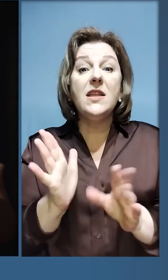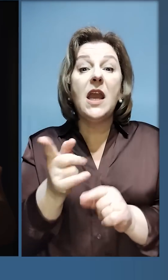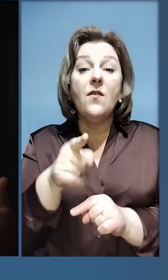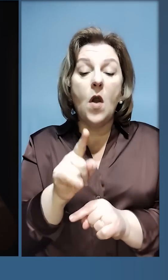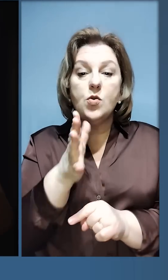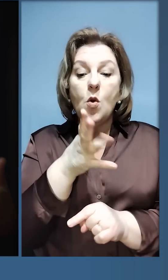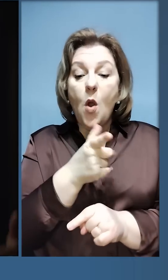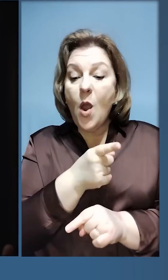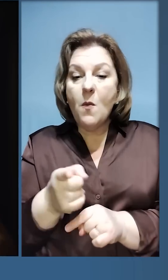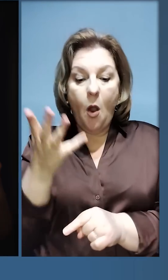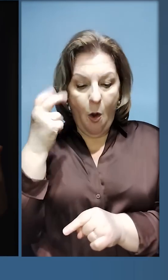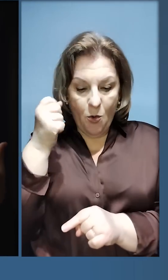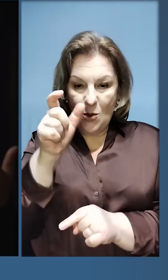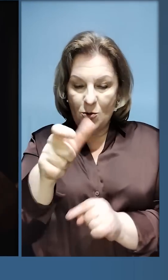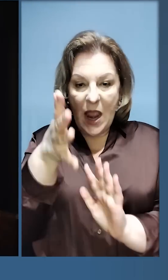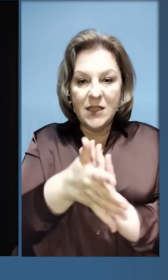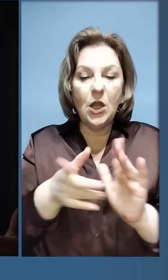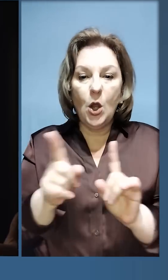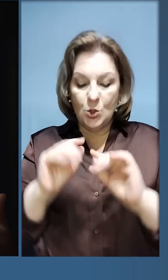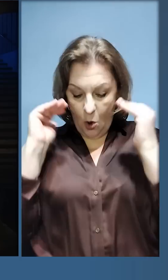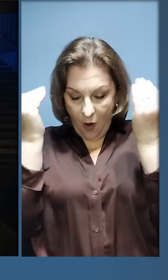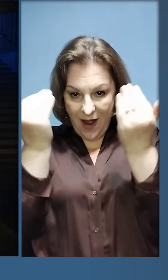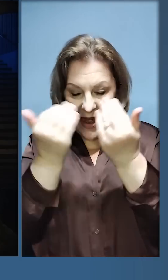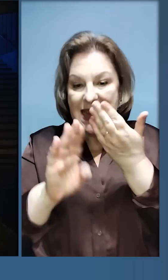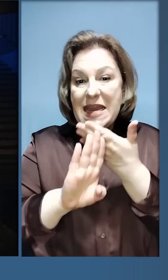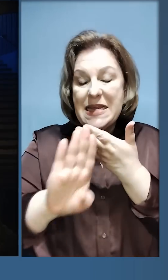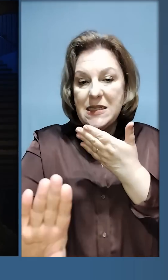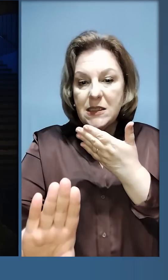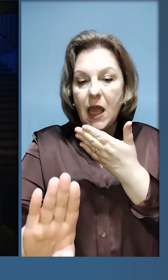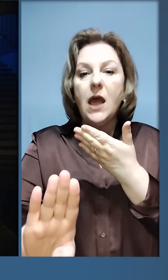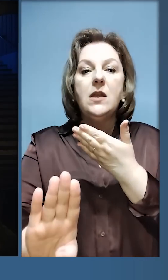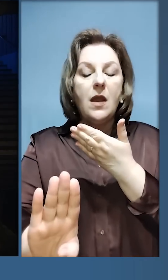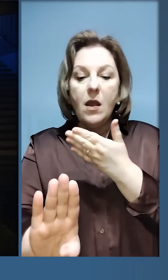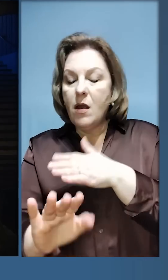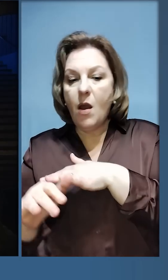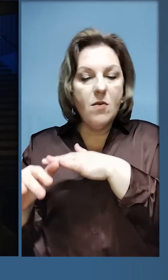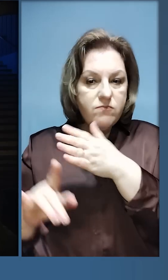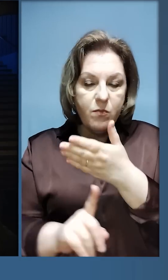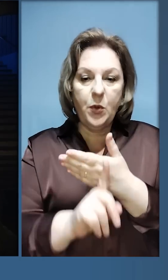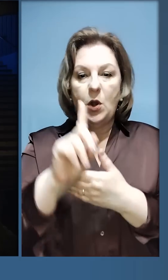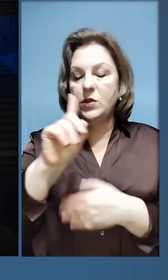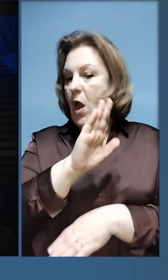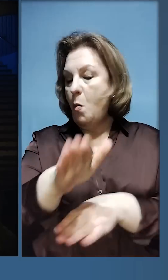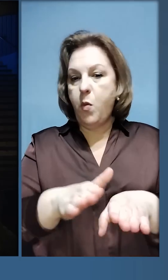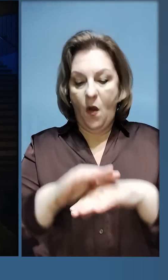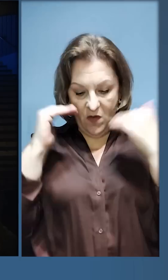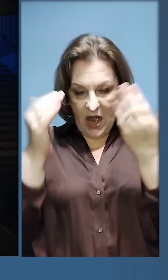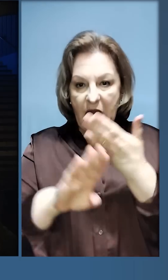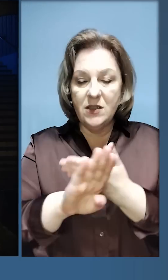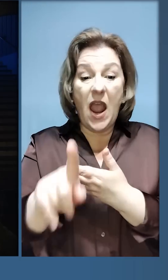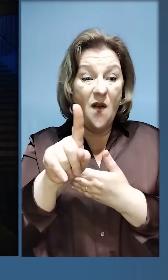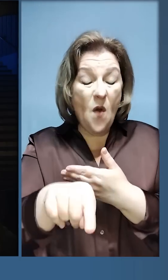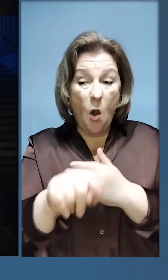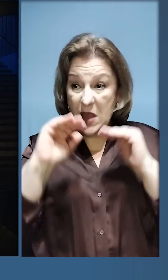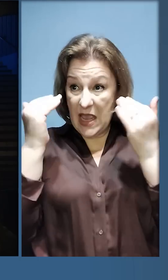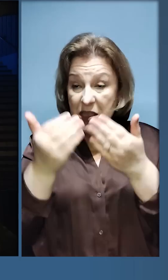за демократію тільки в той момент, коли вони зрозуміють, що ізоляція, прийшла повномасштабна ізоляція. Вони